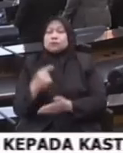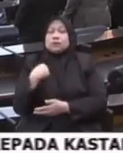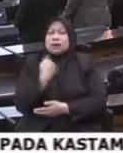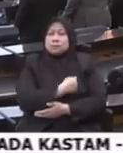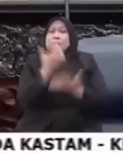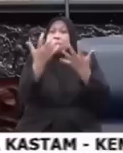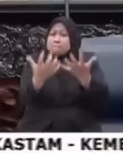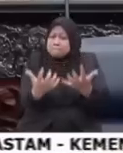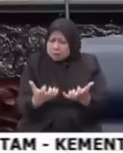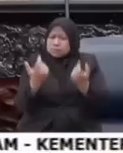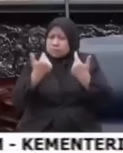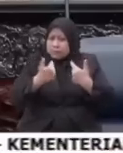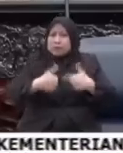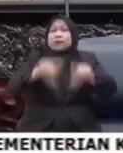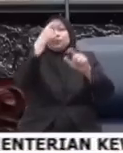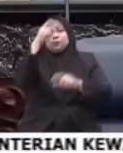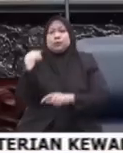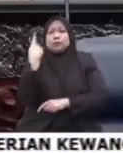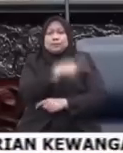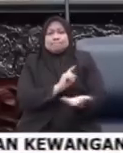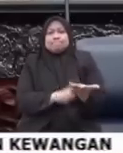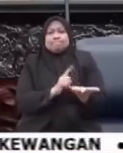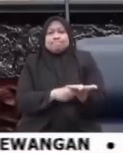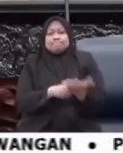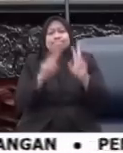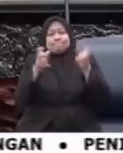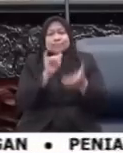mau spionnya dibenarkan untuk kita membahaskan